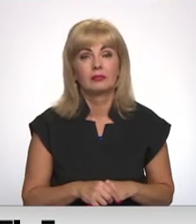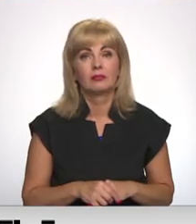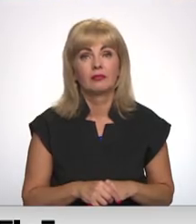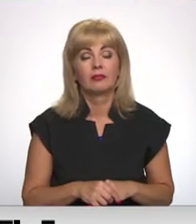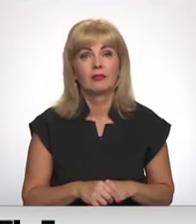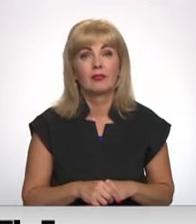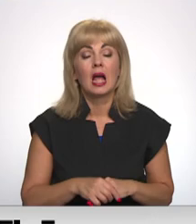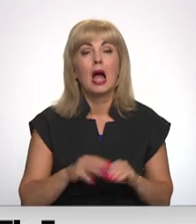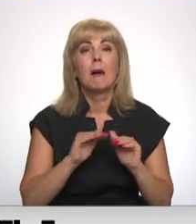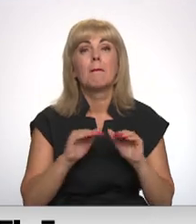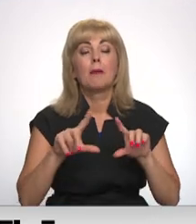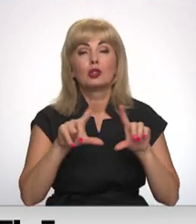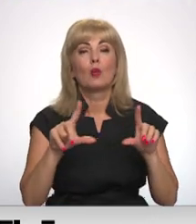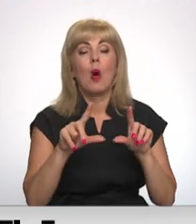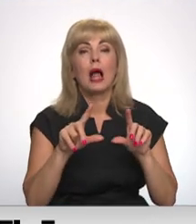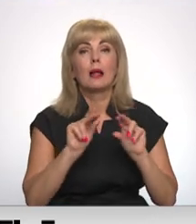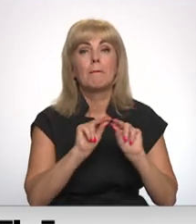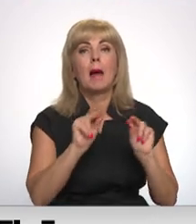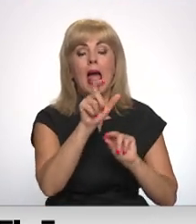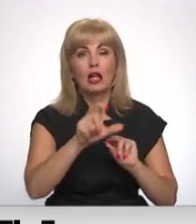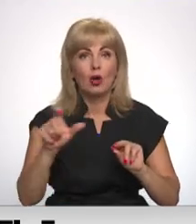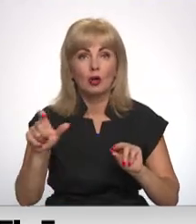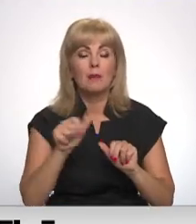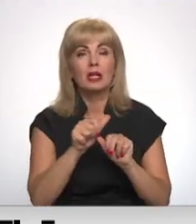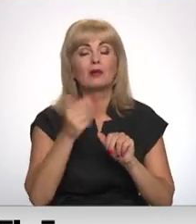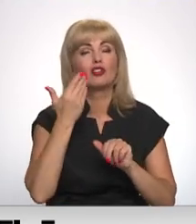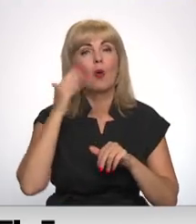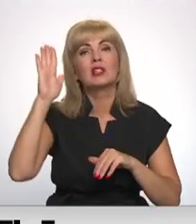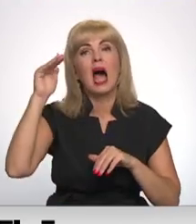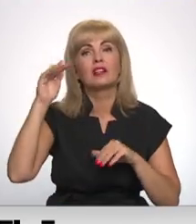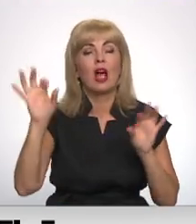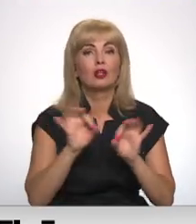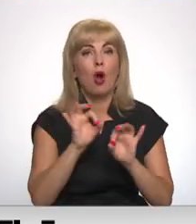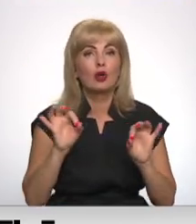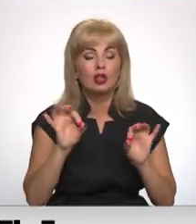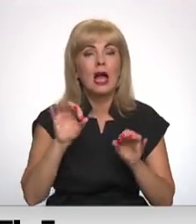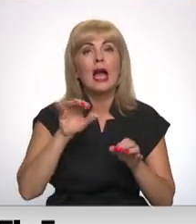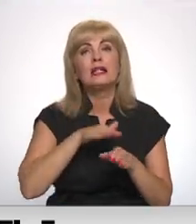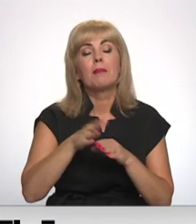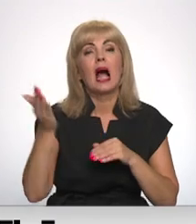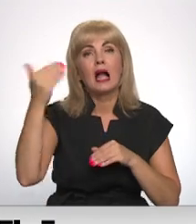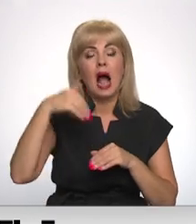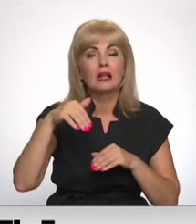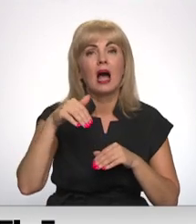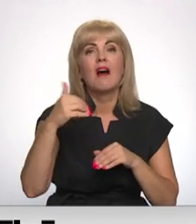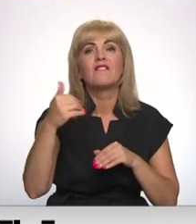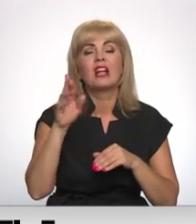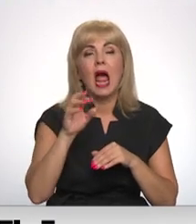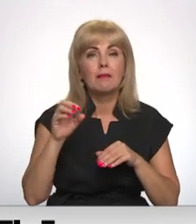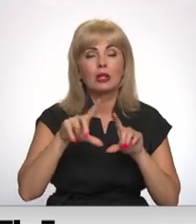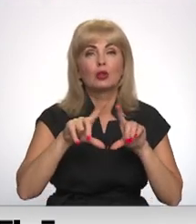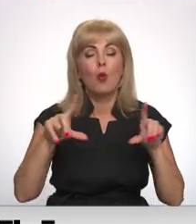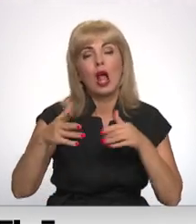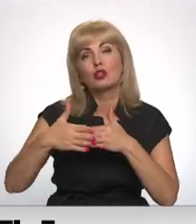Tikmēr Anahites pamatskolas pedagogiem aizvadīts īpašs atvadu koncerts. Mūziķi, izpildot Imanta Kalniņa un Mārtiņa Freimaņa dziesmas skolas